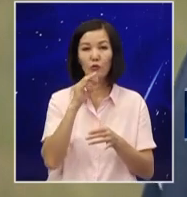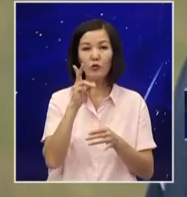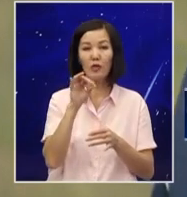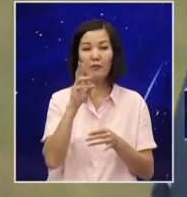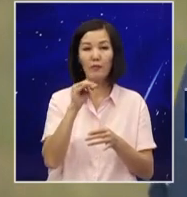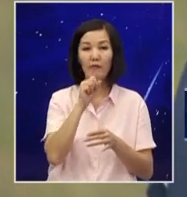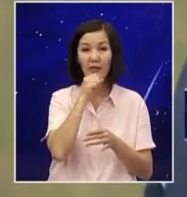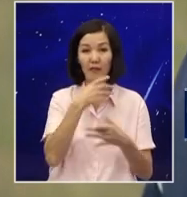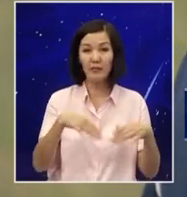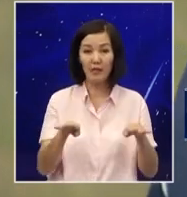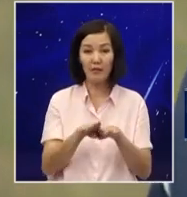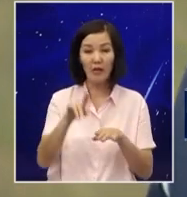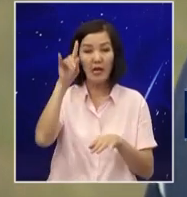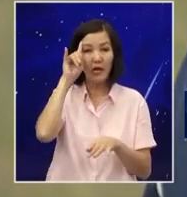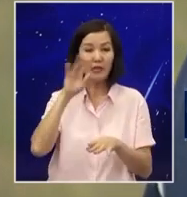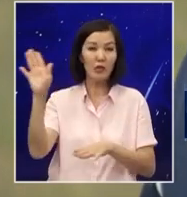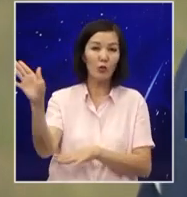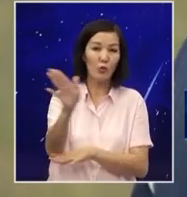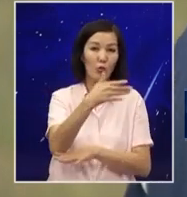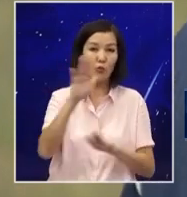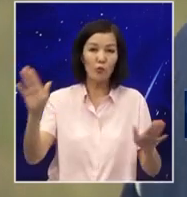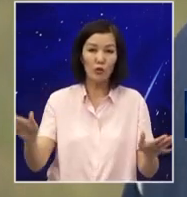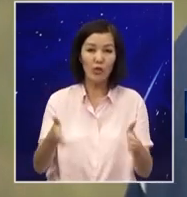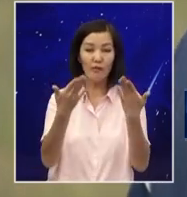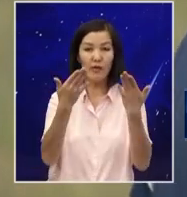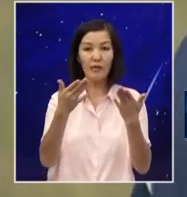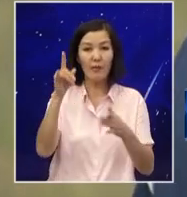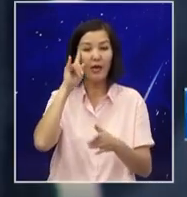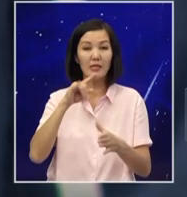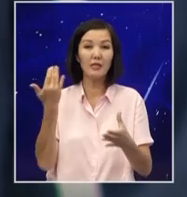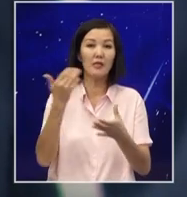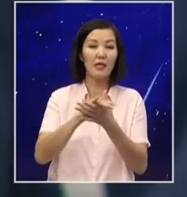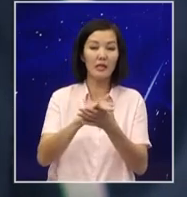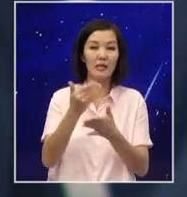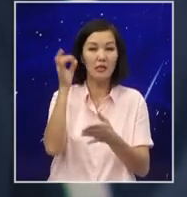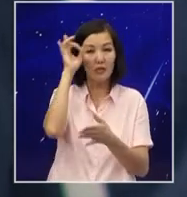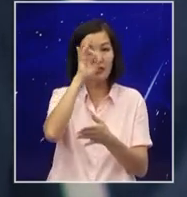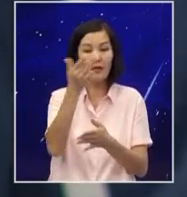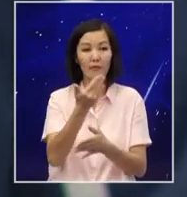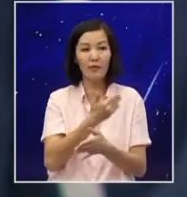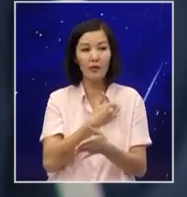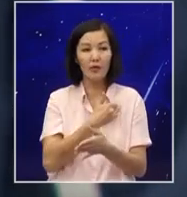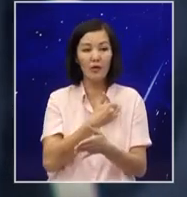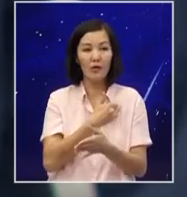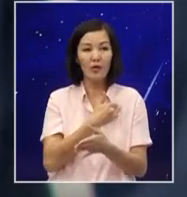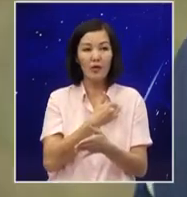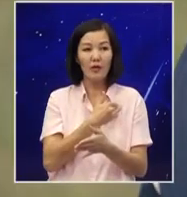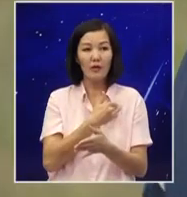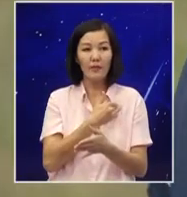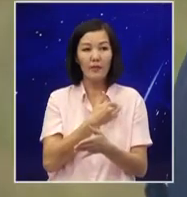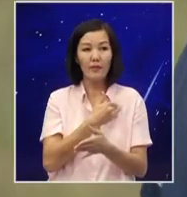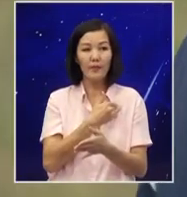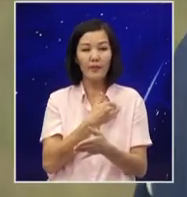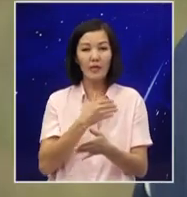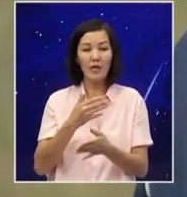сияқты олимпиаданы ұтып, Қазақстанның көк туын көкке желбіретіп, Қазақстанды танытсам деймін. Мен ең коронный пром дейді ғой орысша айтқан кезде, сол